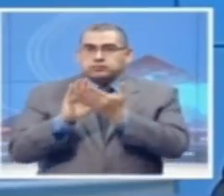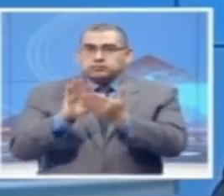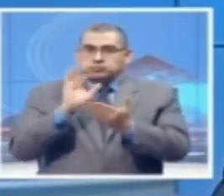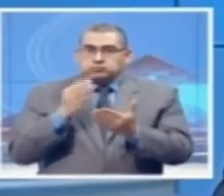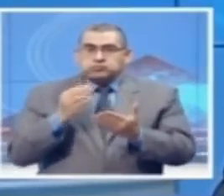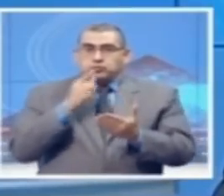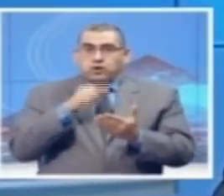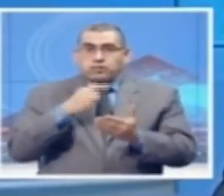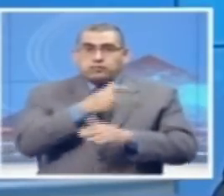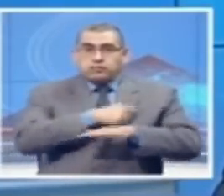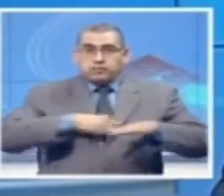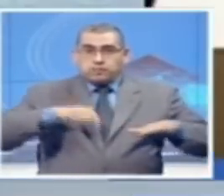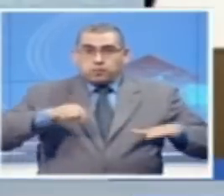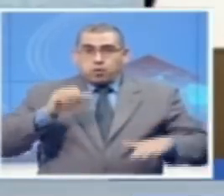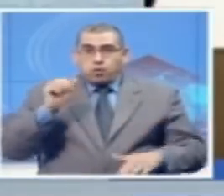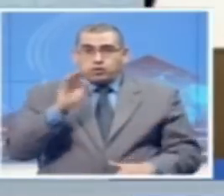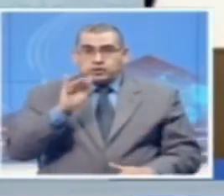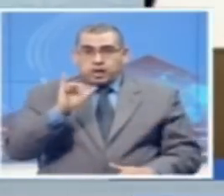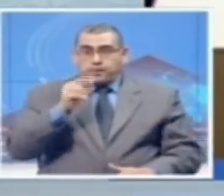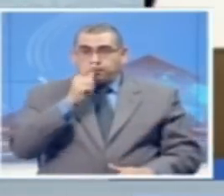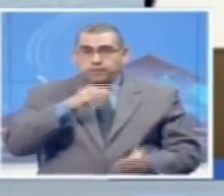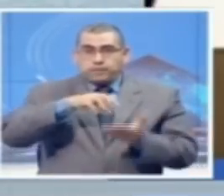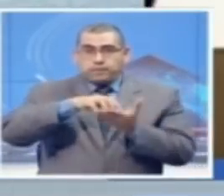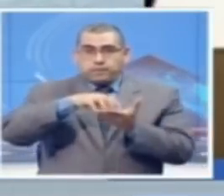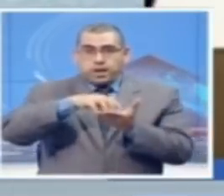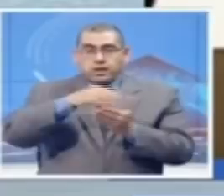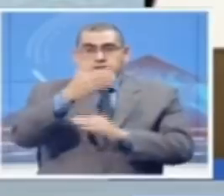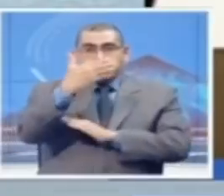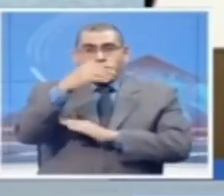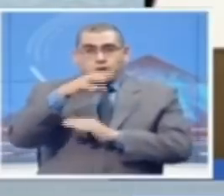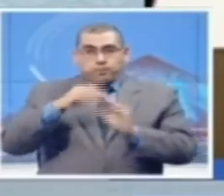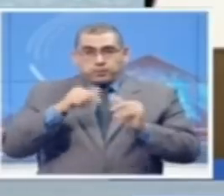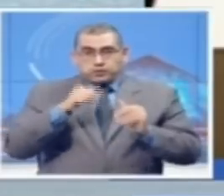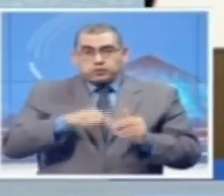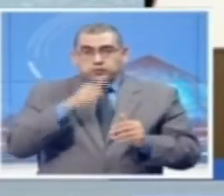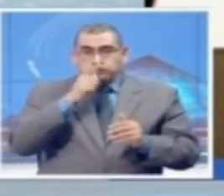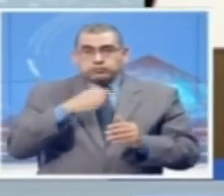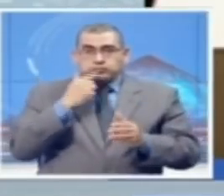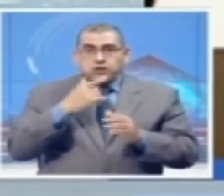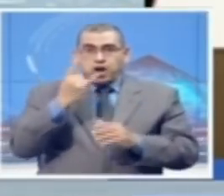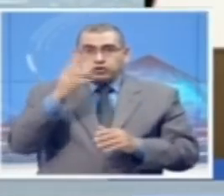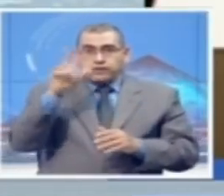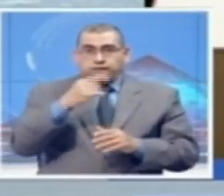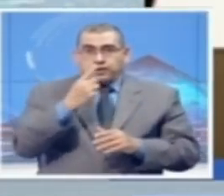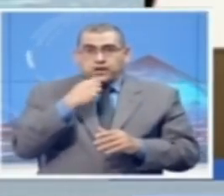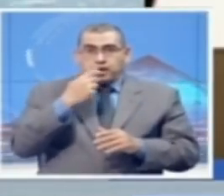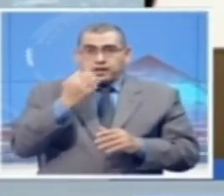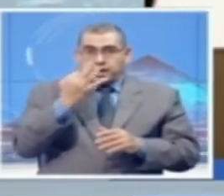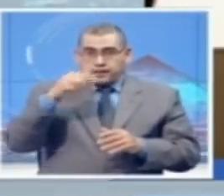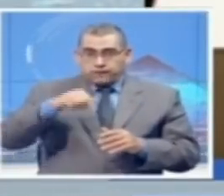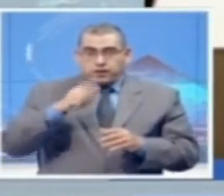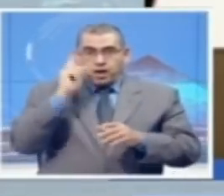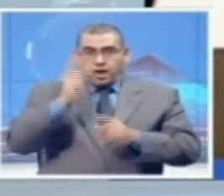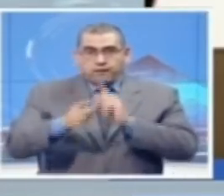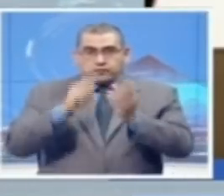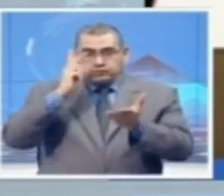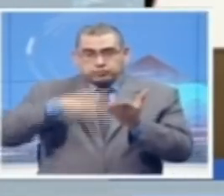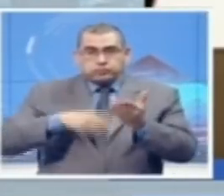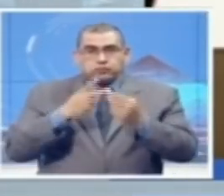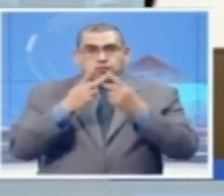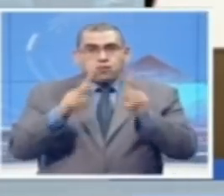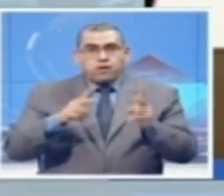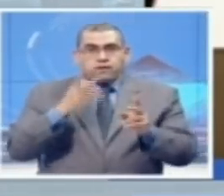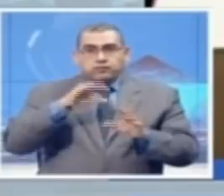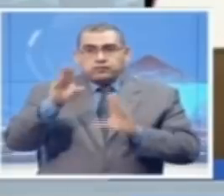وأضاف المستشار حسام الدين أن مجلس الدولة بادر فورا بتاريخ 10 من مارس الحالي بتنفيذ التوجيه الرئاسي بالموافقة